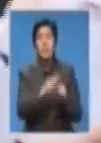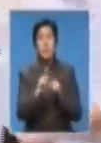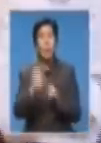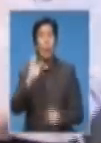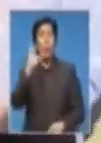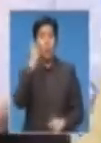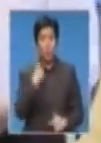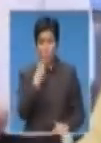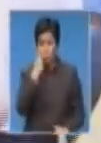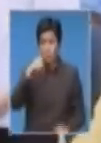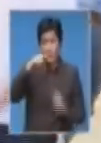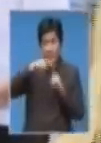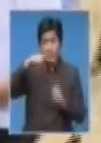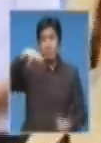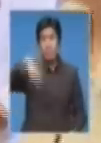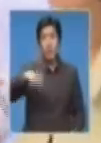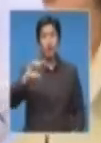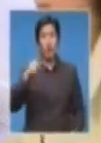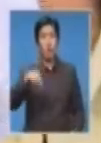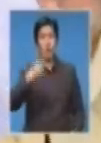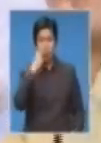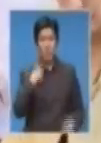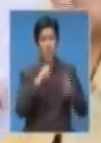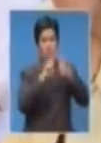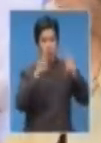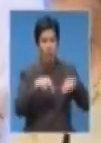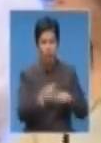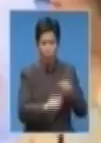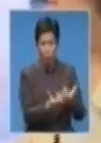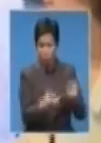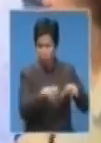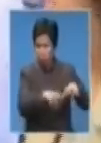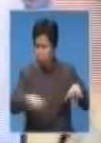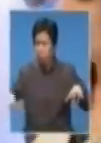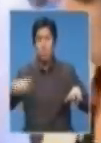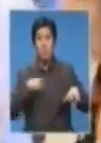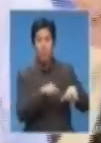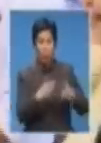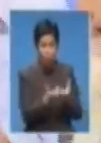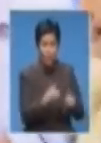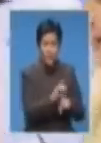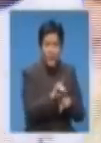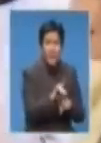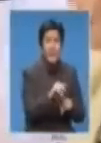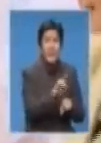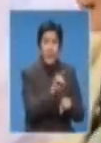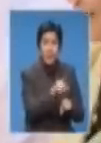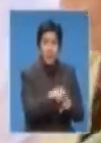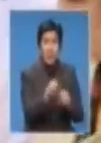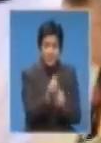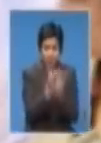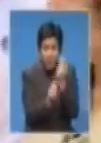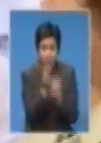กเมื่อกี้ที่เมืองทองน่าสนใจนะครับร้านค้ามากมายสิ่งของหลายประเภททั้งสัตว์น้ำทั้งพื